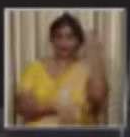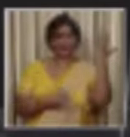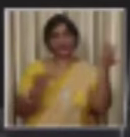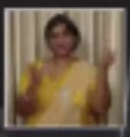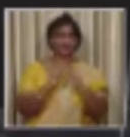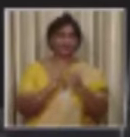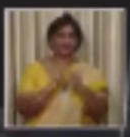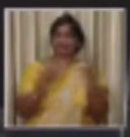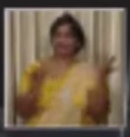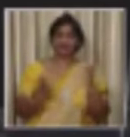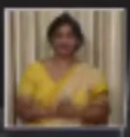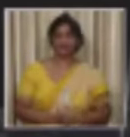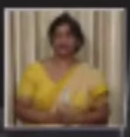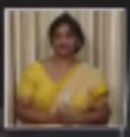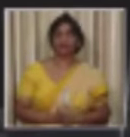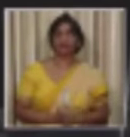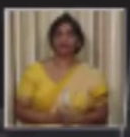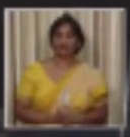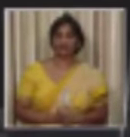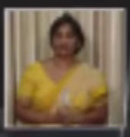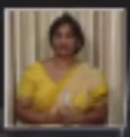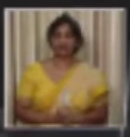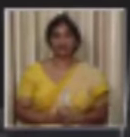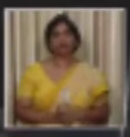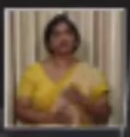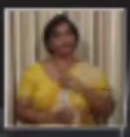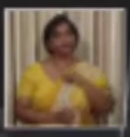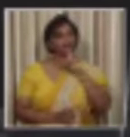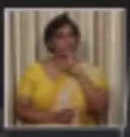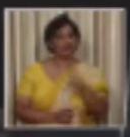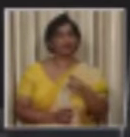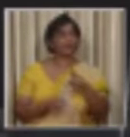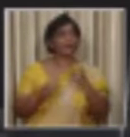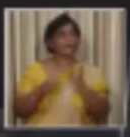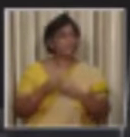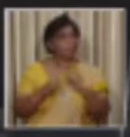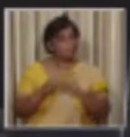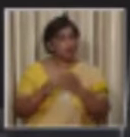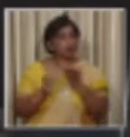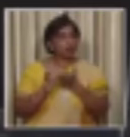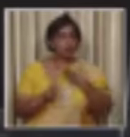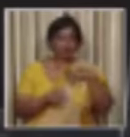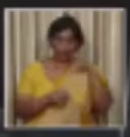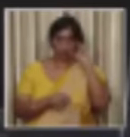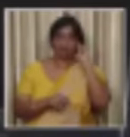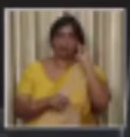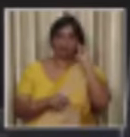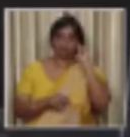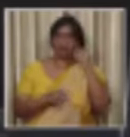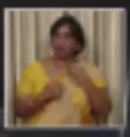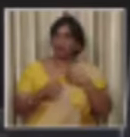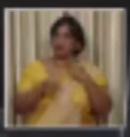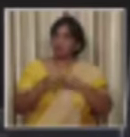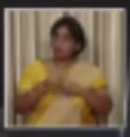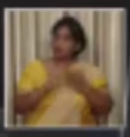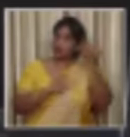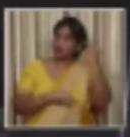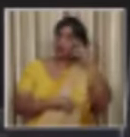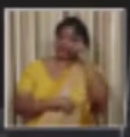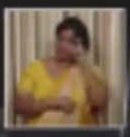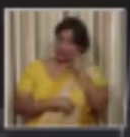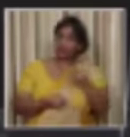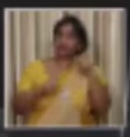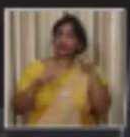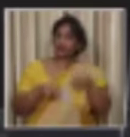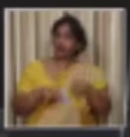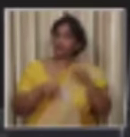කවන්න ගැටලුවන්න. මට කියන්න ඕන වුණේ අපිට මේ ප්‍රශ්නේ තේරෙනවා. අපි මේ ප්‍රශ්නේ එදත් දැක්කා.